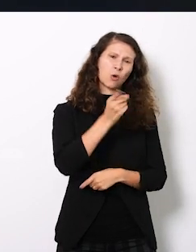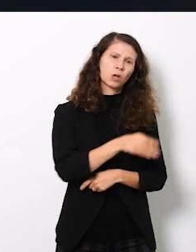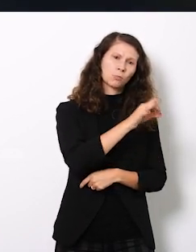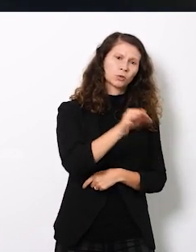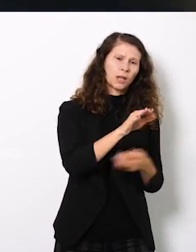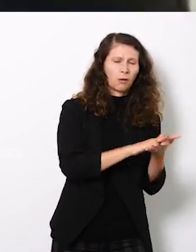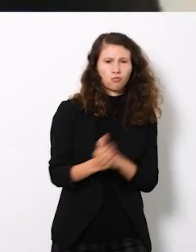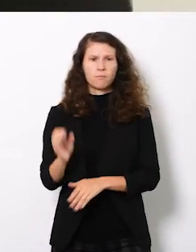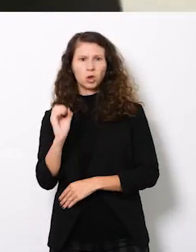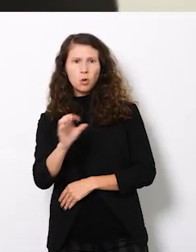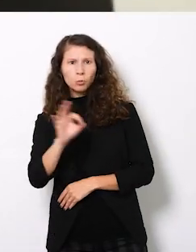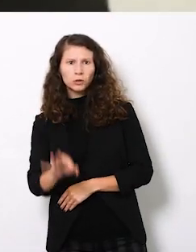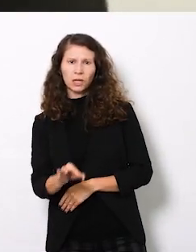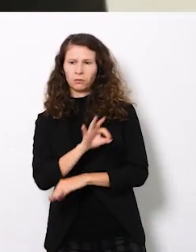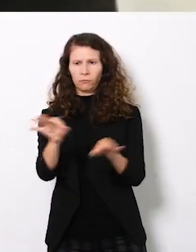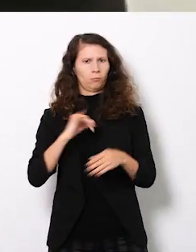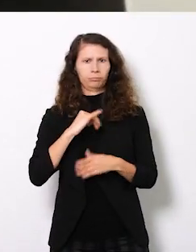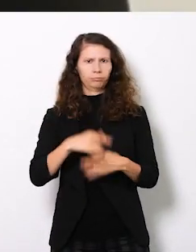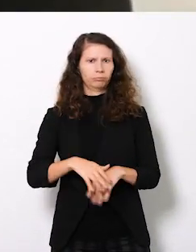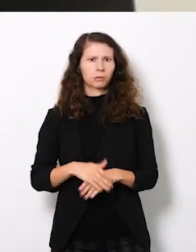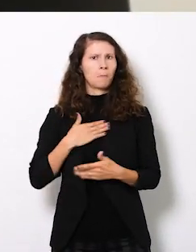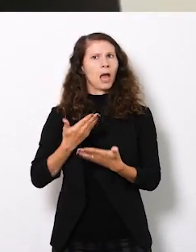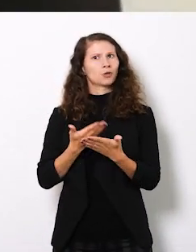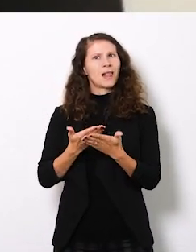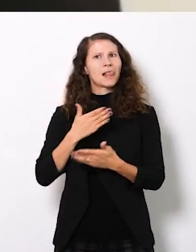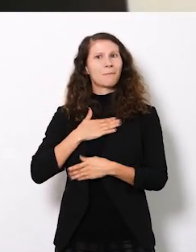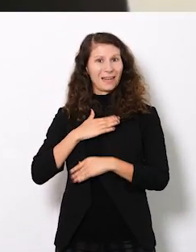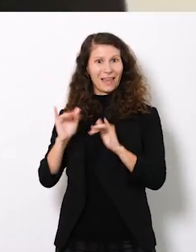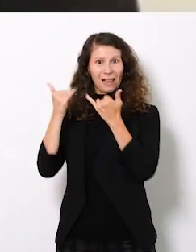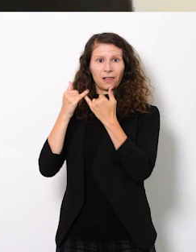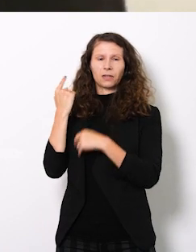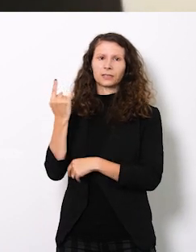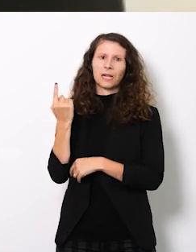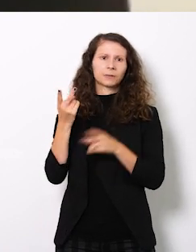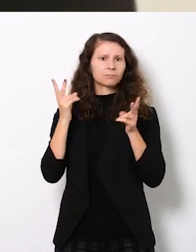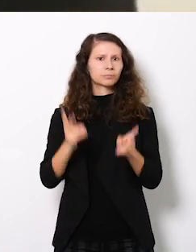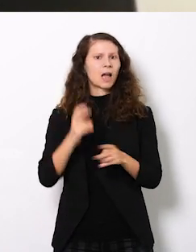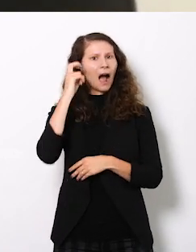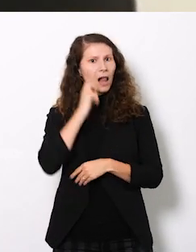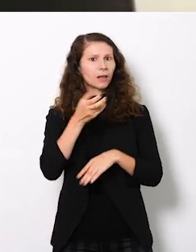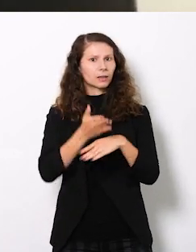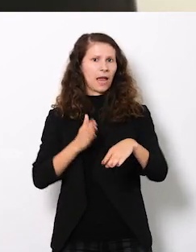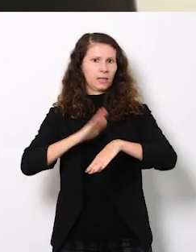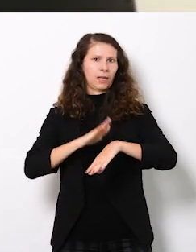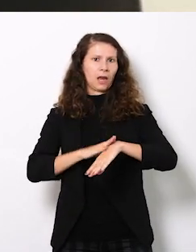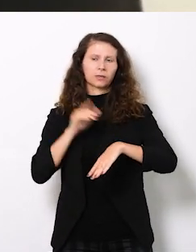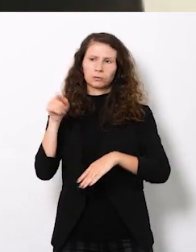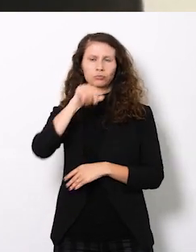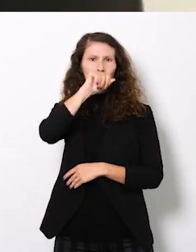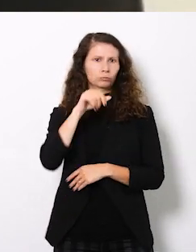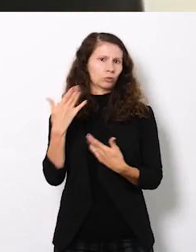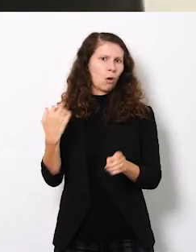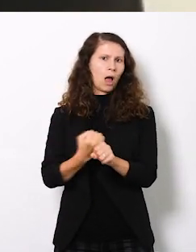Und ich denke jetzt auch an meine eigenen Eltern, die eher dann auch Modelle von Altersteilzeit gewünscht haben.